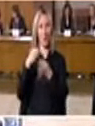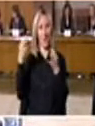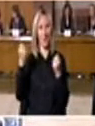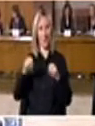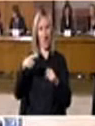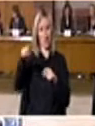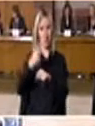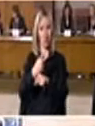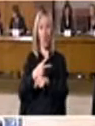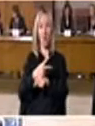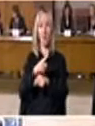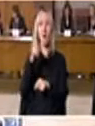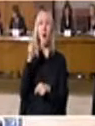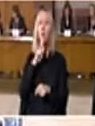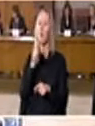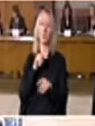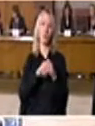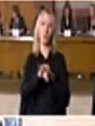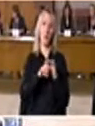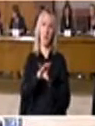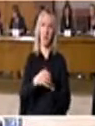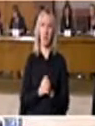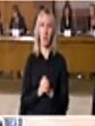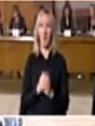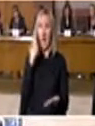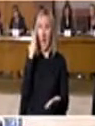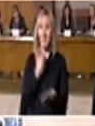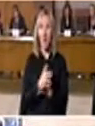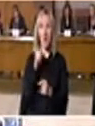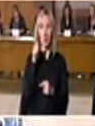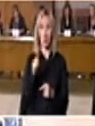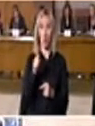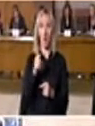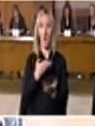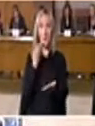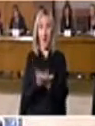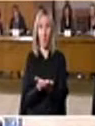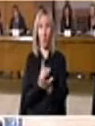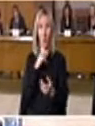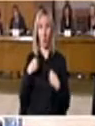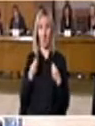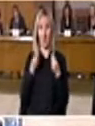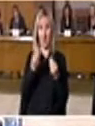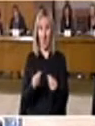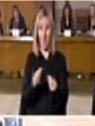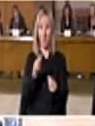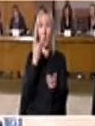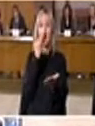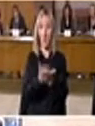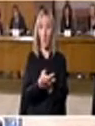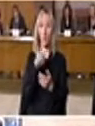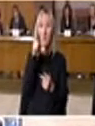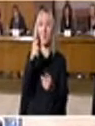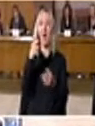vlasti, mnogo je onih koje nisu sprovedene. A upravo ova vrsta preporuka, preporuke za preduzimanje mera, usmerene su